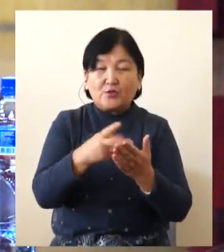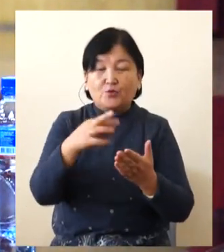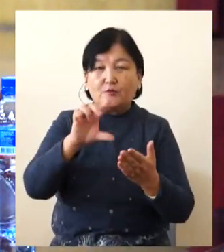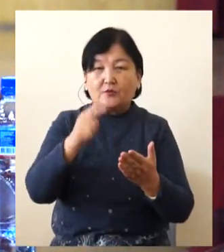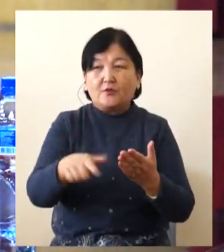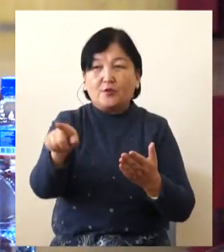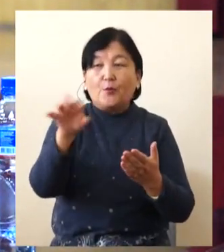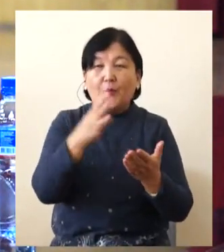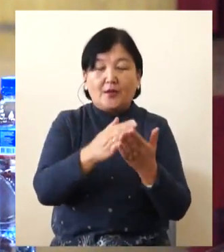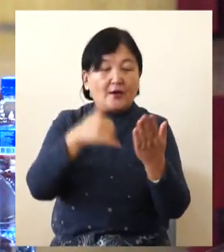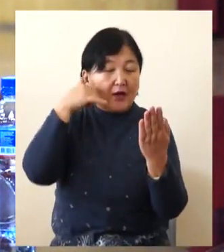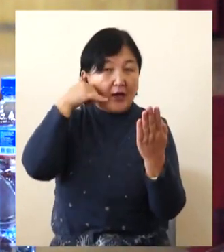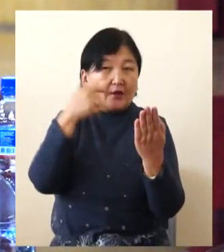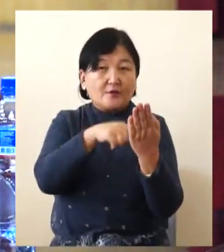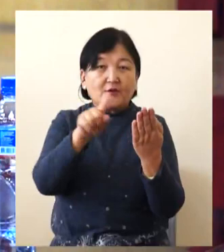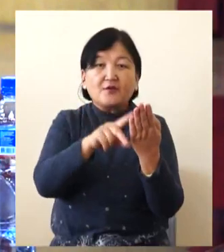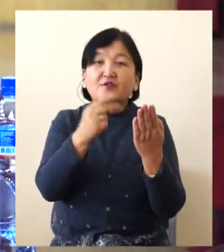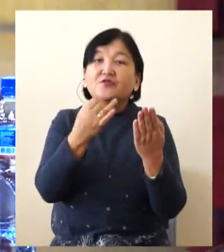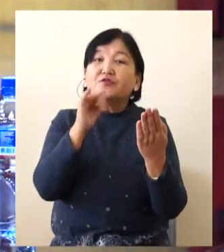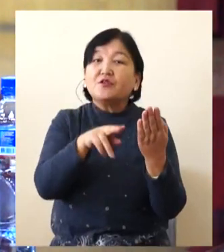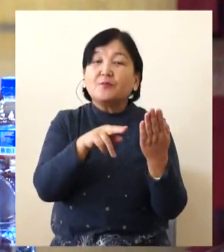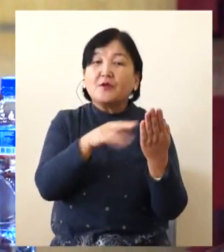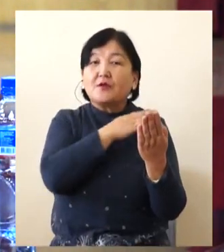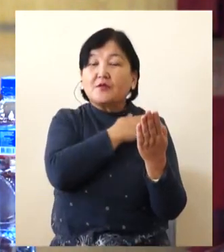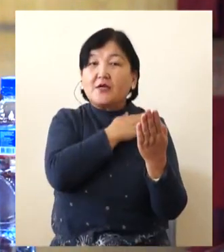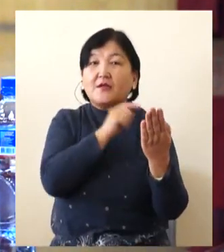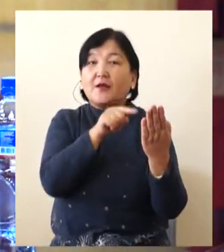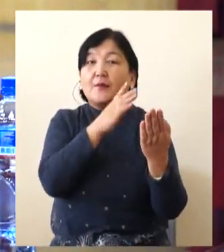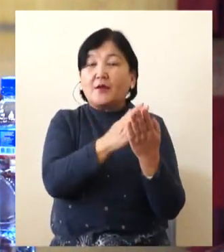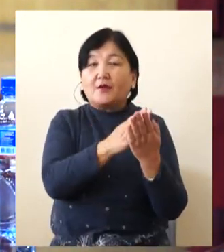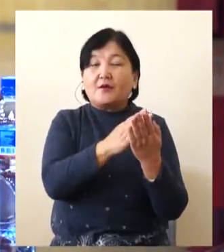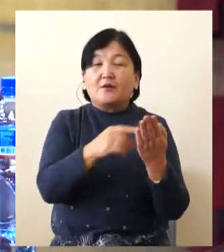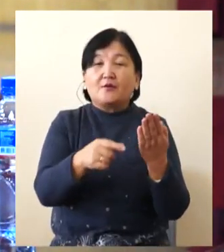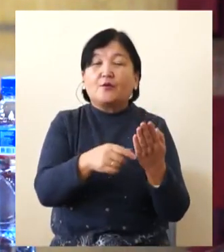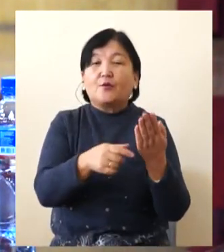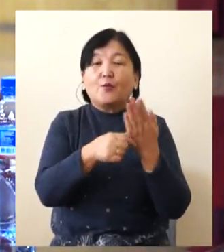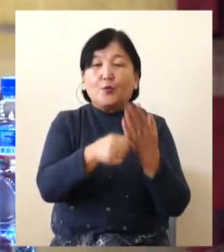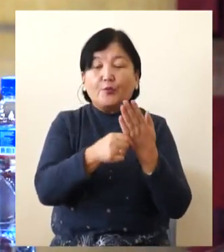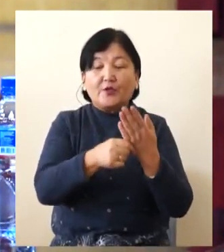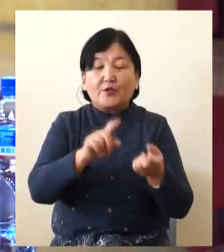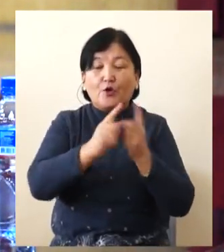дэ. Эстонд гар утсны чипийн цагдаа гэж байгаа. Үнэмлэхний орно.